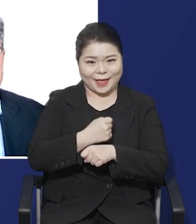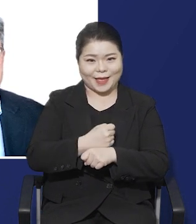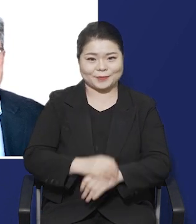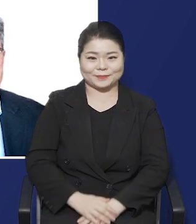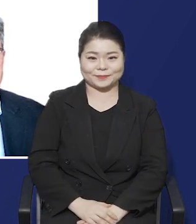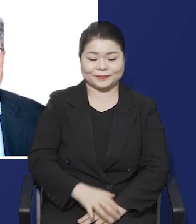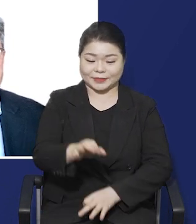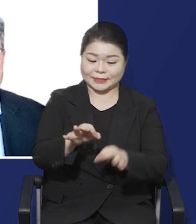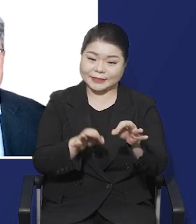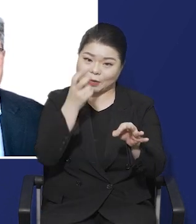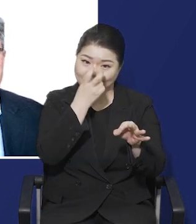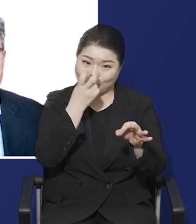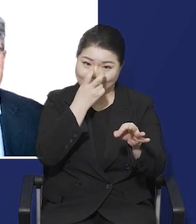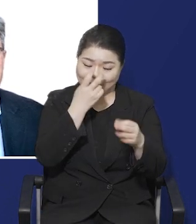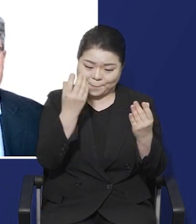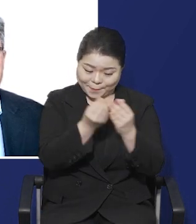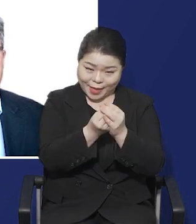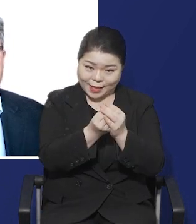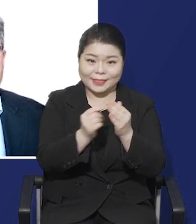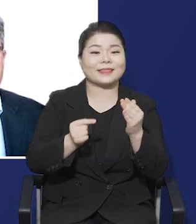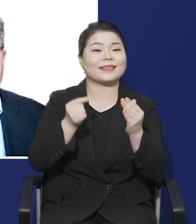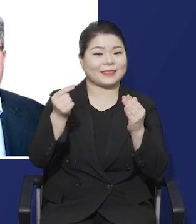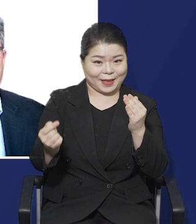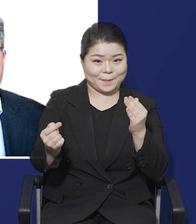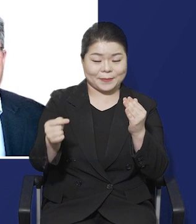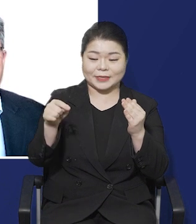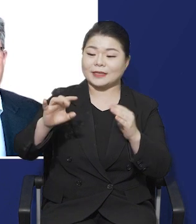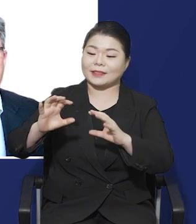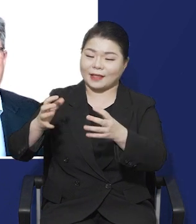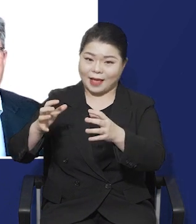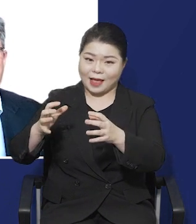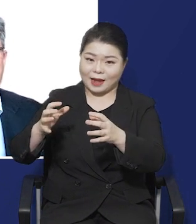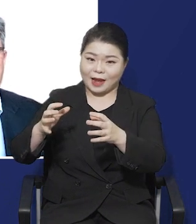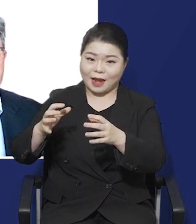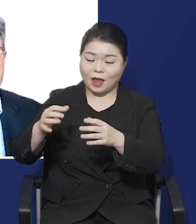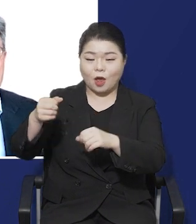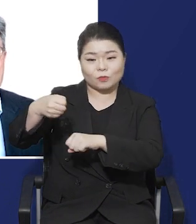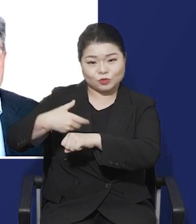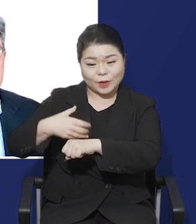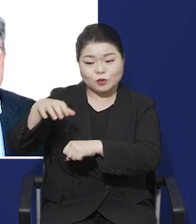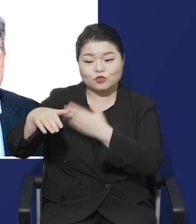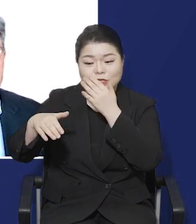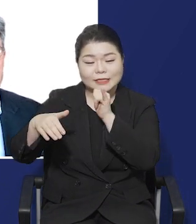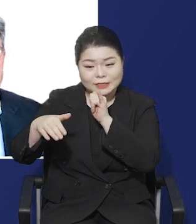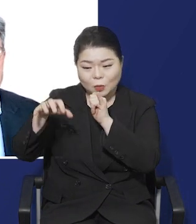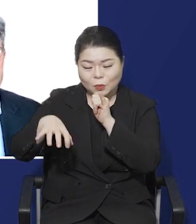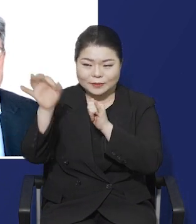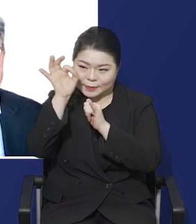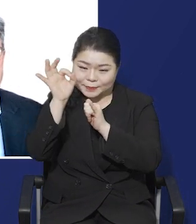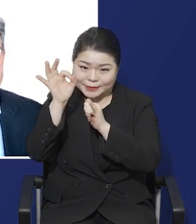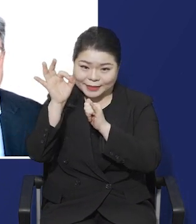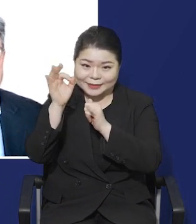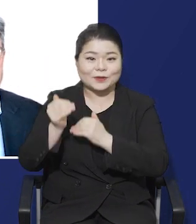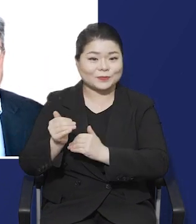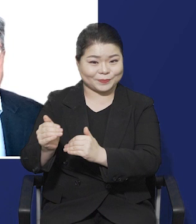이러한 시장 조사가 완료되면 해당 국가에 수입을 할 수 있는 바이어를 찾는 단계로